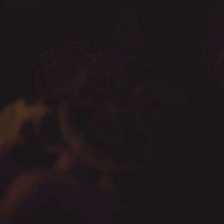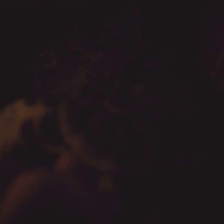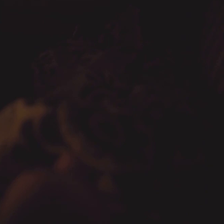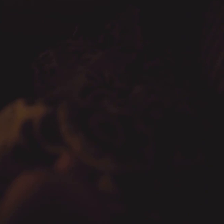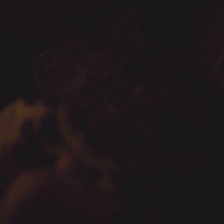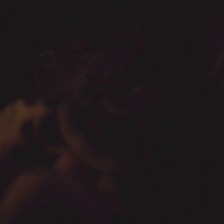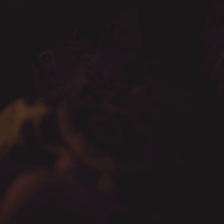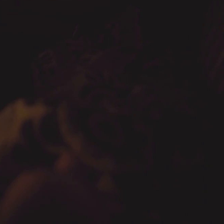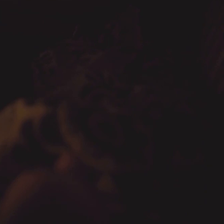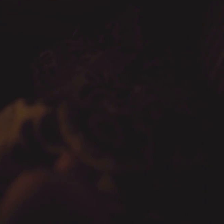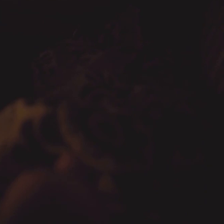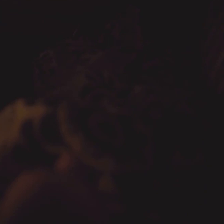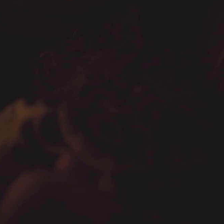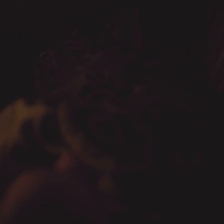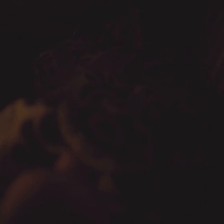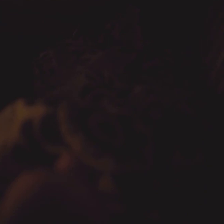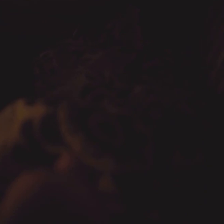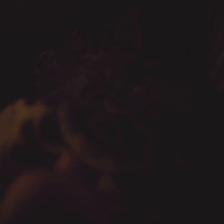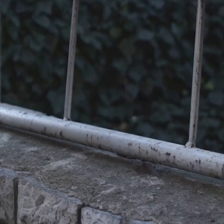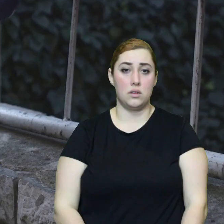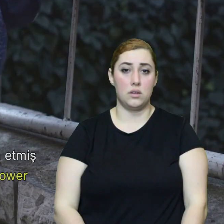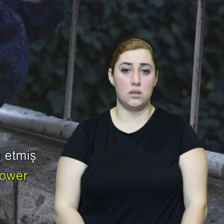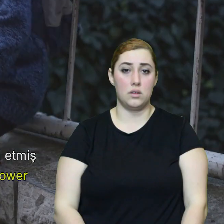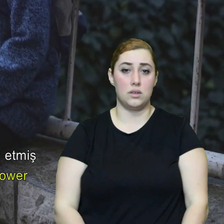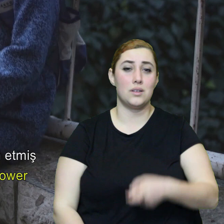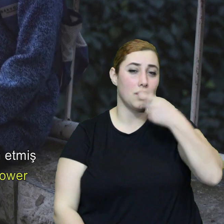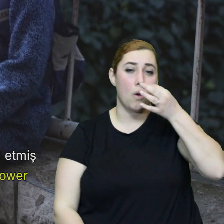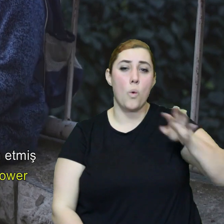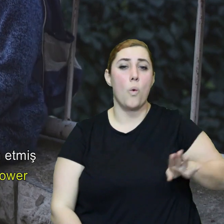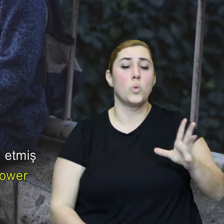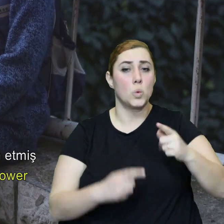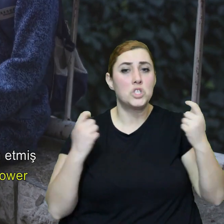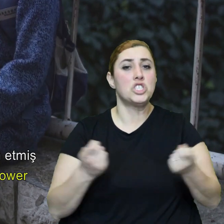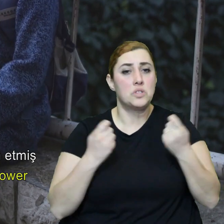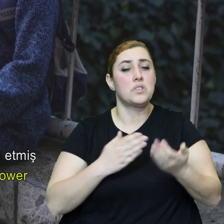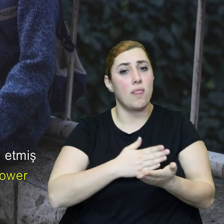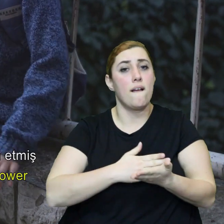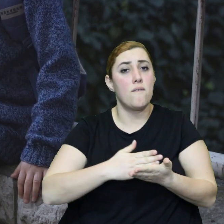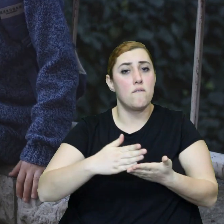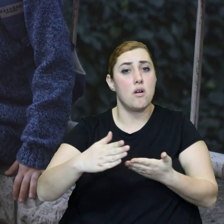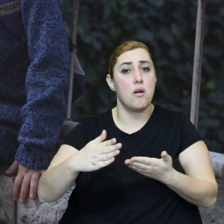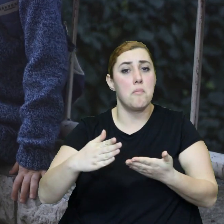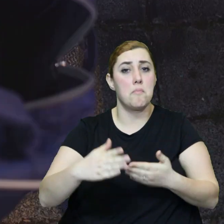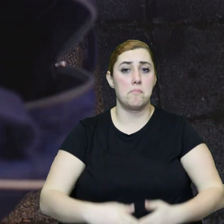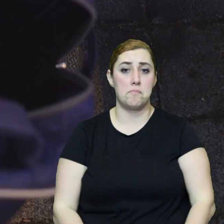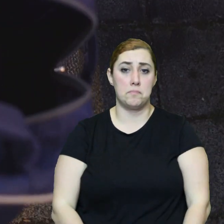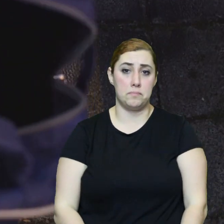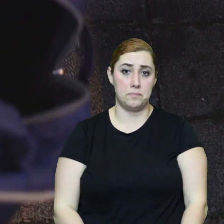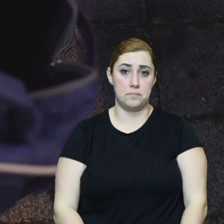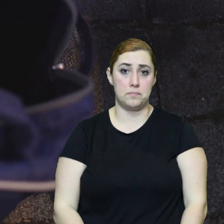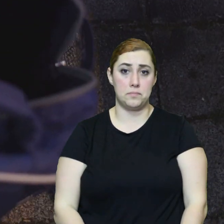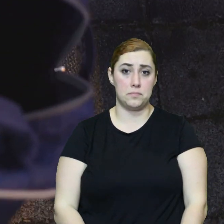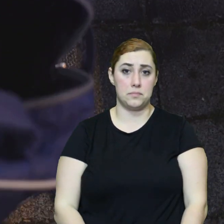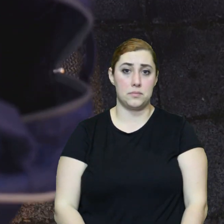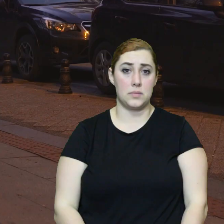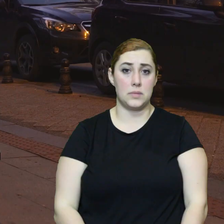odaya girip kanepeye para bırakan oğluna baktı. Prens bütün gücüyle çalışmaya devam etmiş. Oğlan yorgun duvara oturdu,